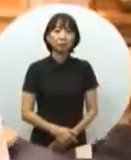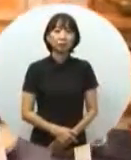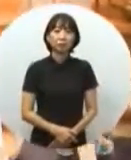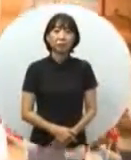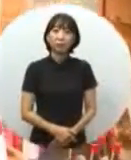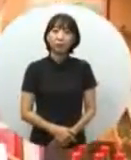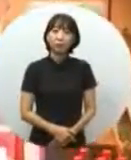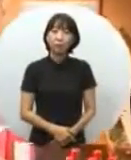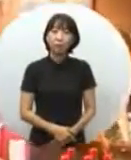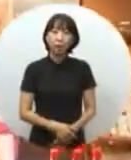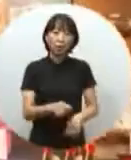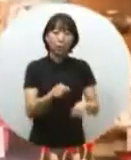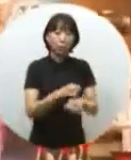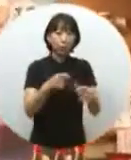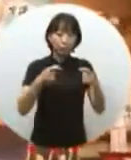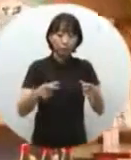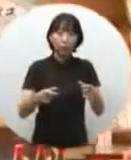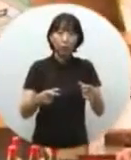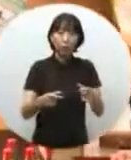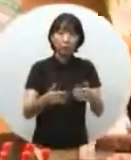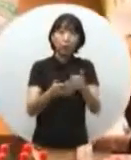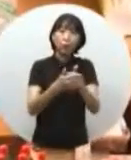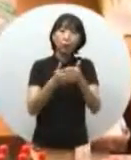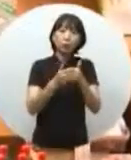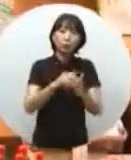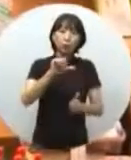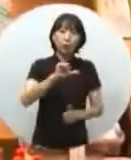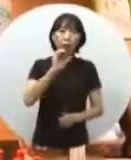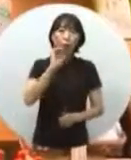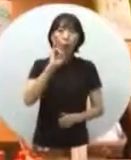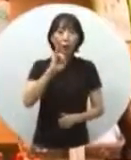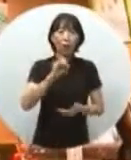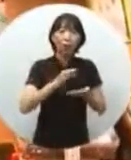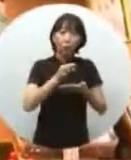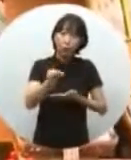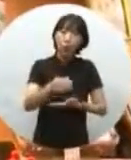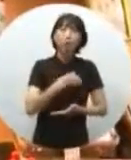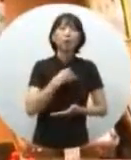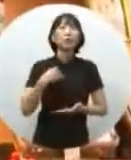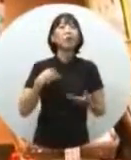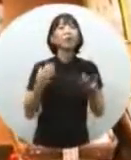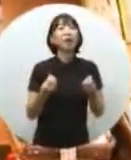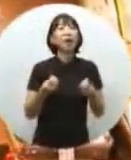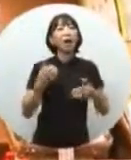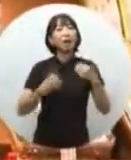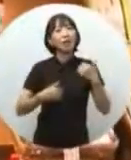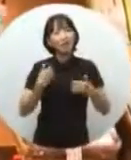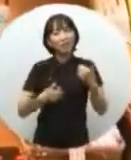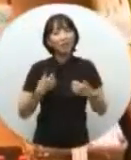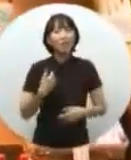ここでプレミアム商品券でおすすめの葵購入できました。嬉しいですね。